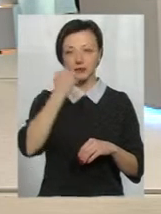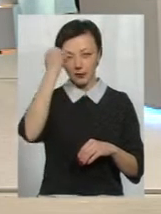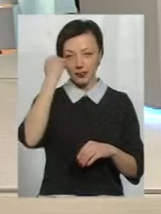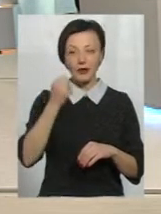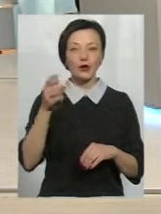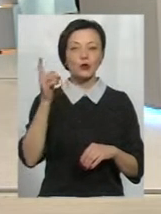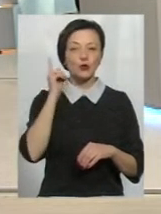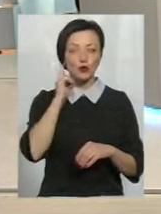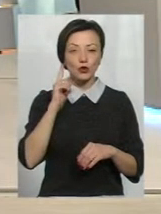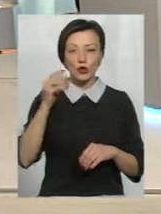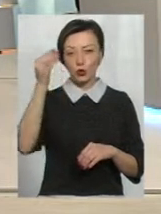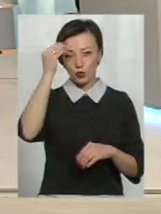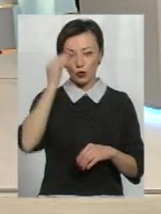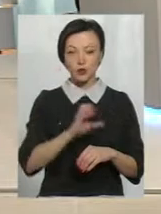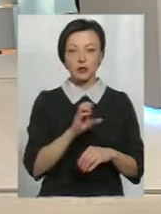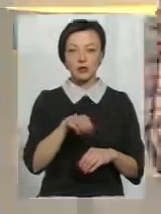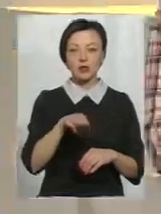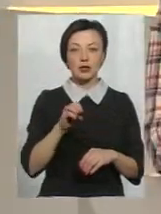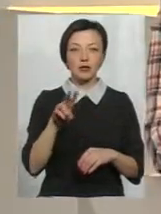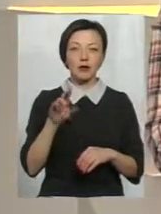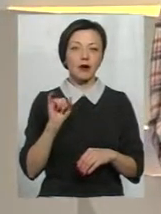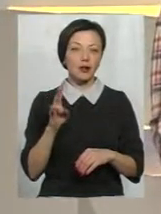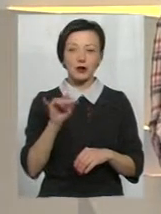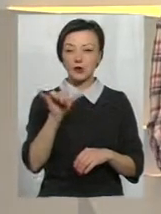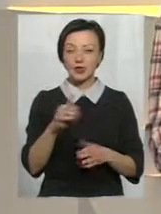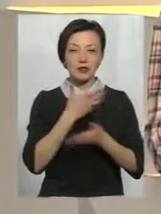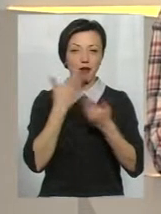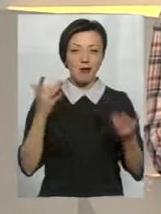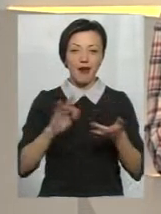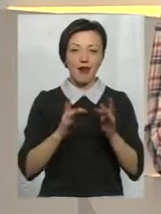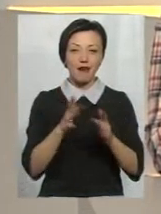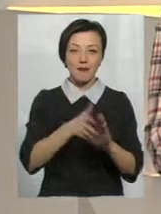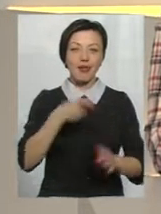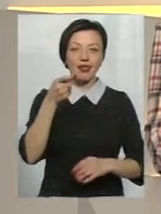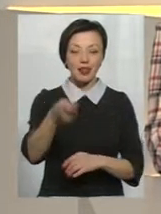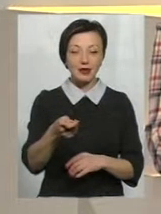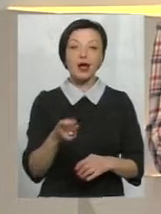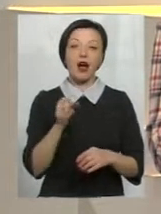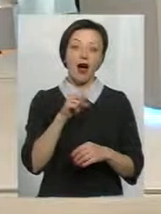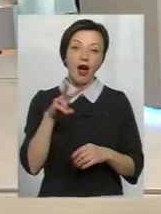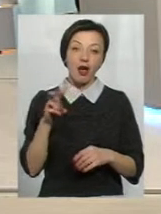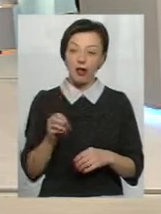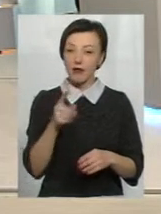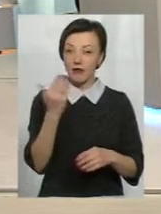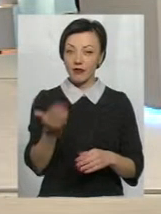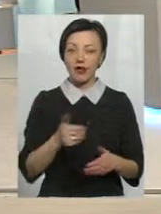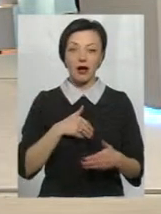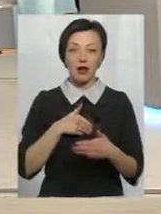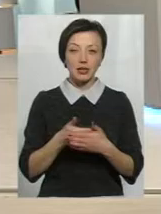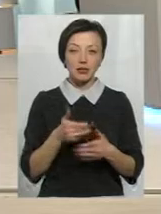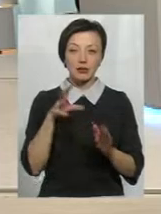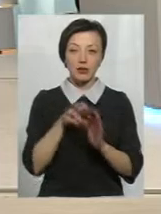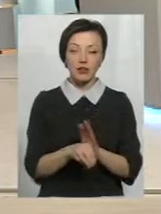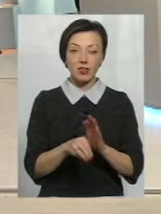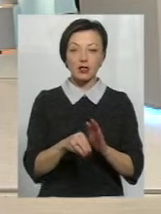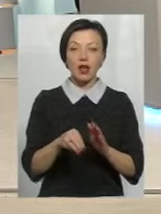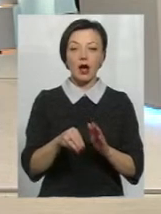думку Степана, людини, в якої немає поки що петиції, але яка настільки активно запроваджує